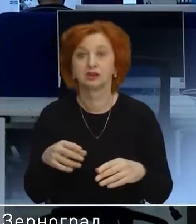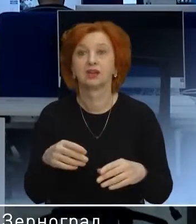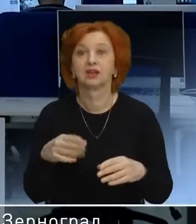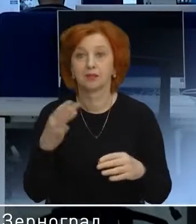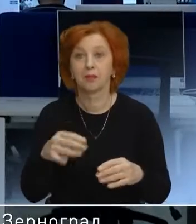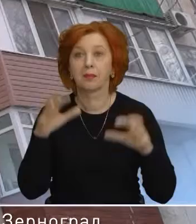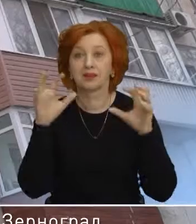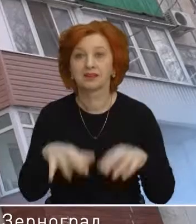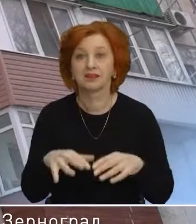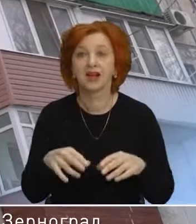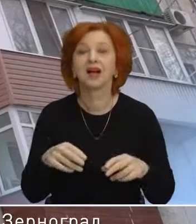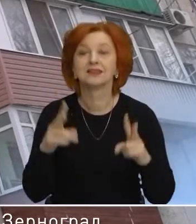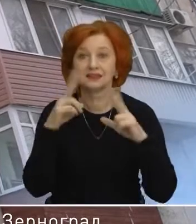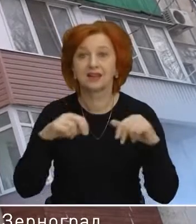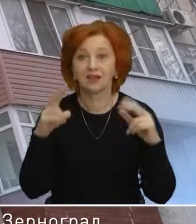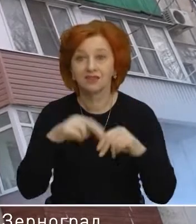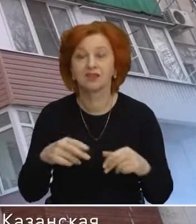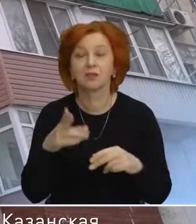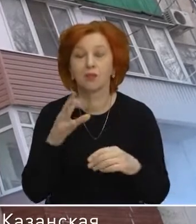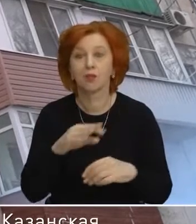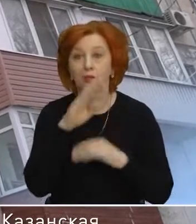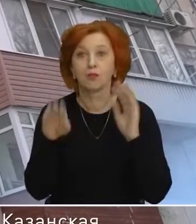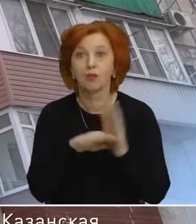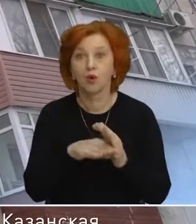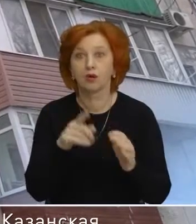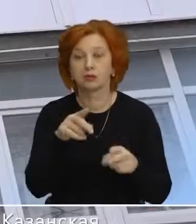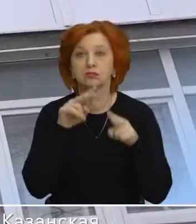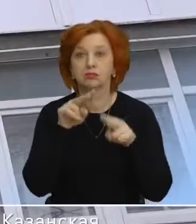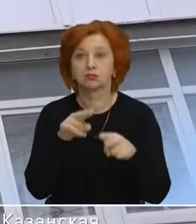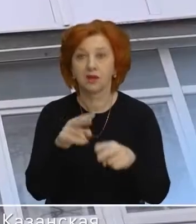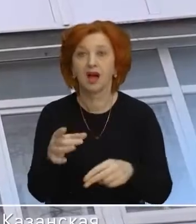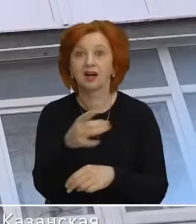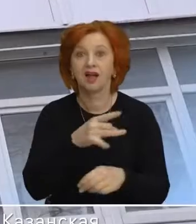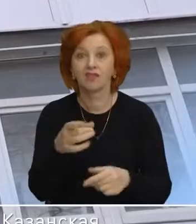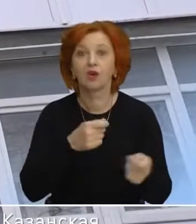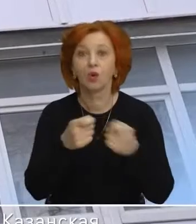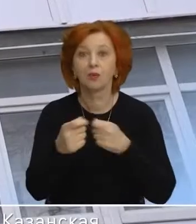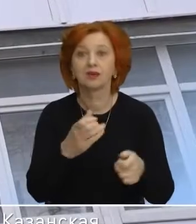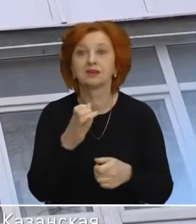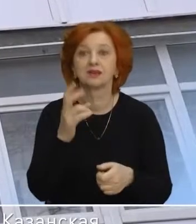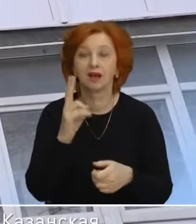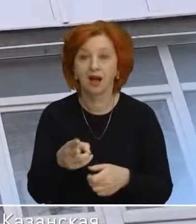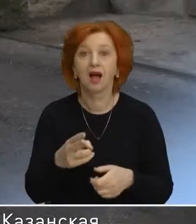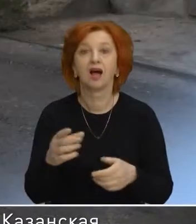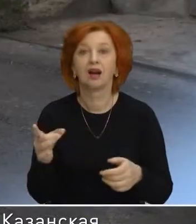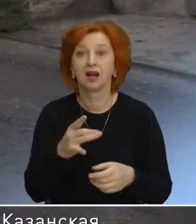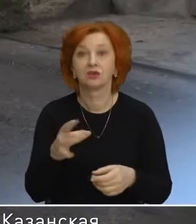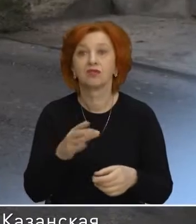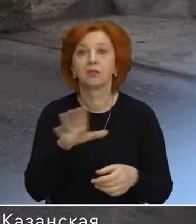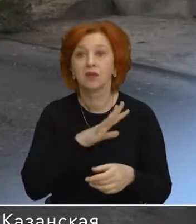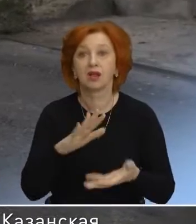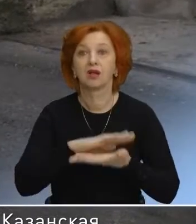председатель следственного комитета россии дал поручение руководитель регионального управления иск об ростовской области доложить о